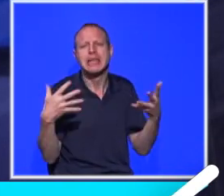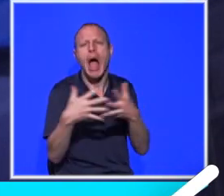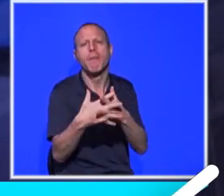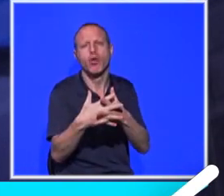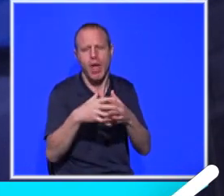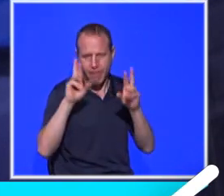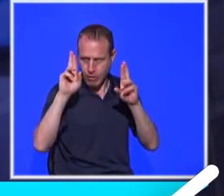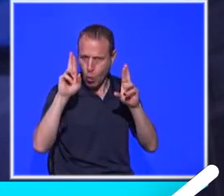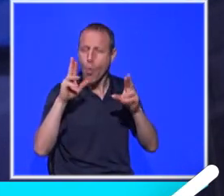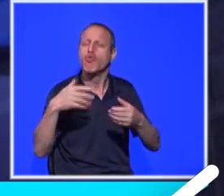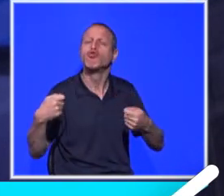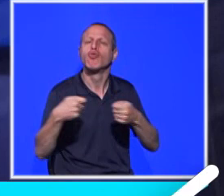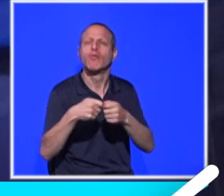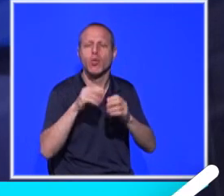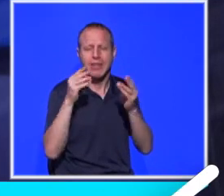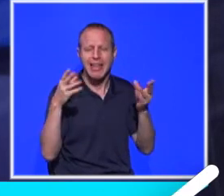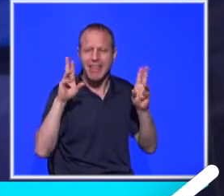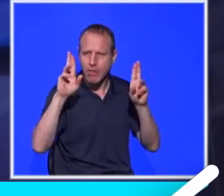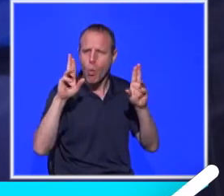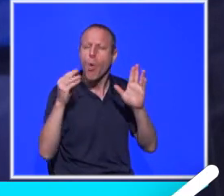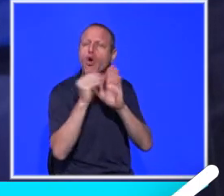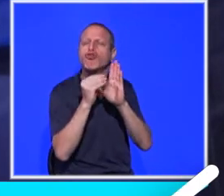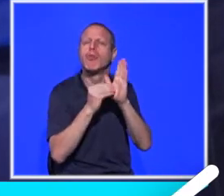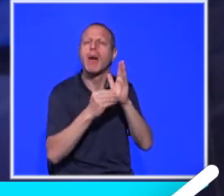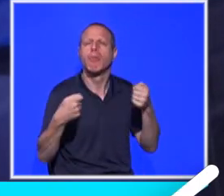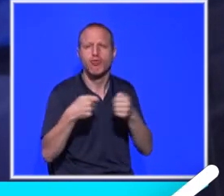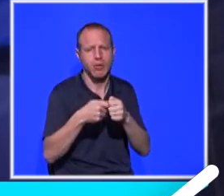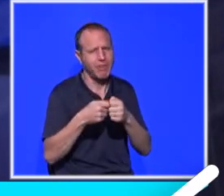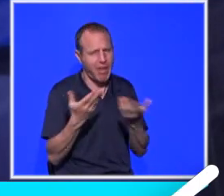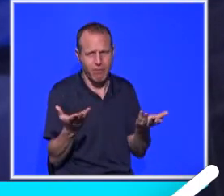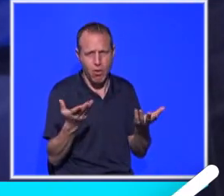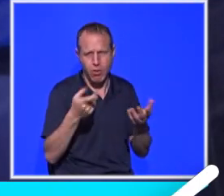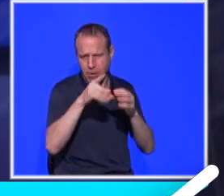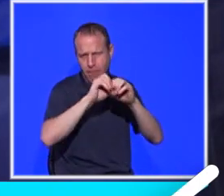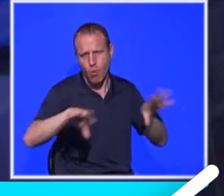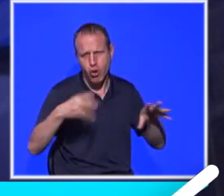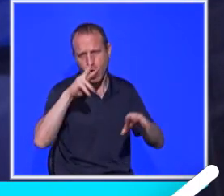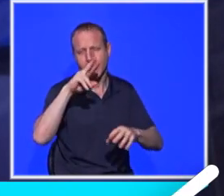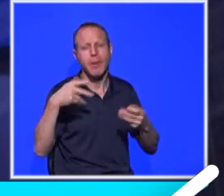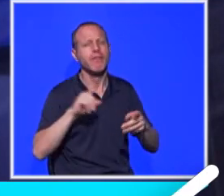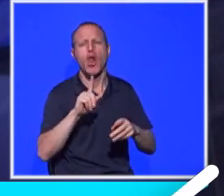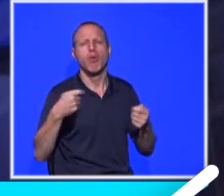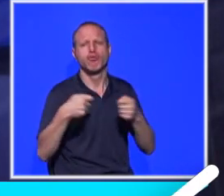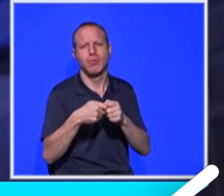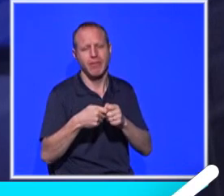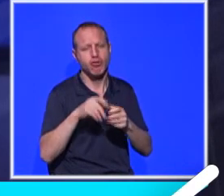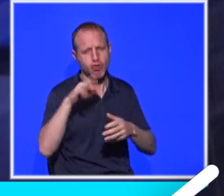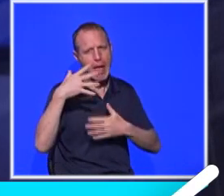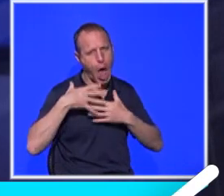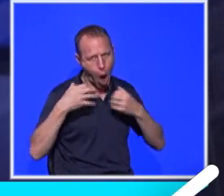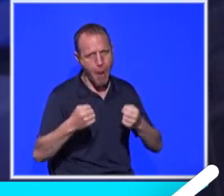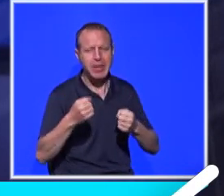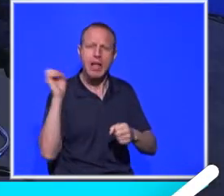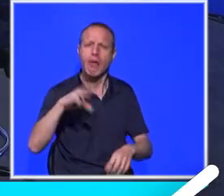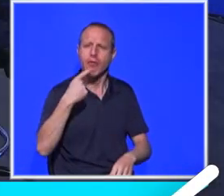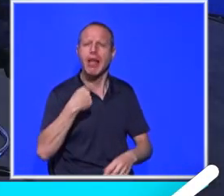הבטיחו שותפות, הבטיחו רשימה משותפת. איפה הרשימה משותפת? היא מפורקת הרבה יותר מה שהיא משותפת. אז שיהיה להם את האומץ, לבוא ולהגיד, אנחנו